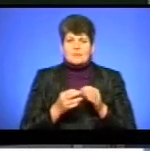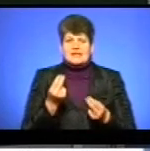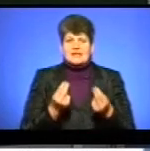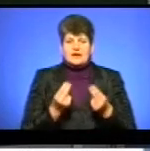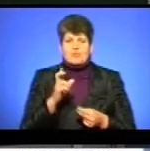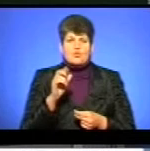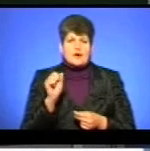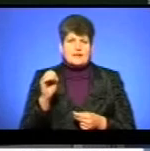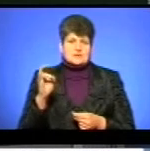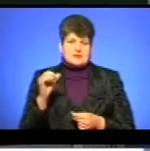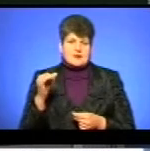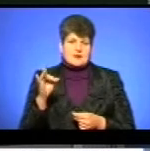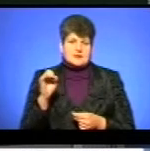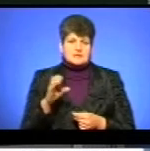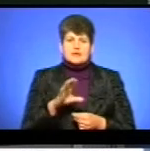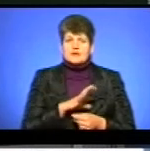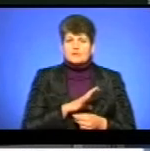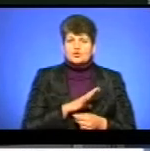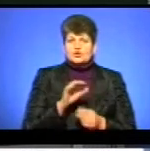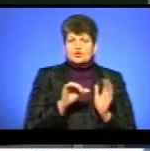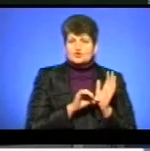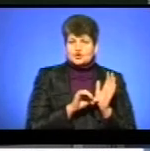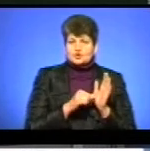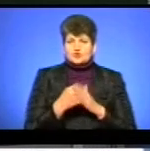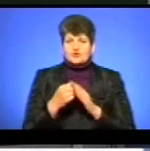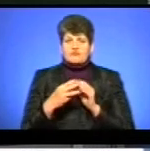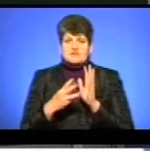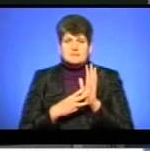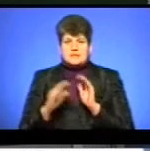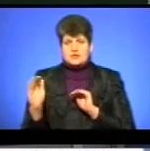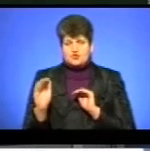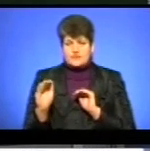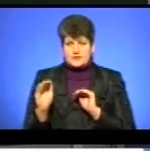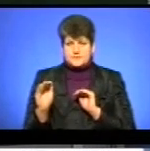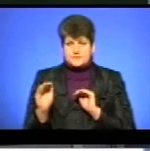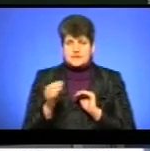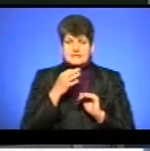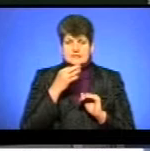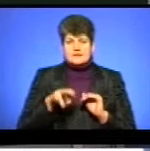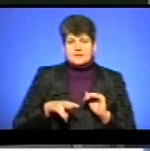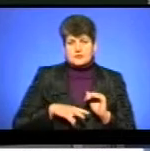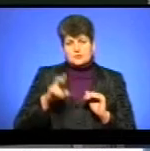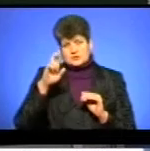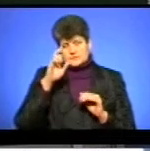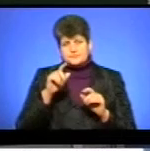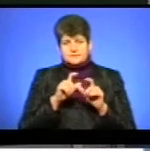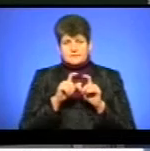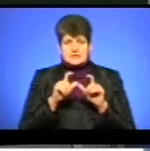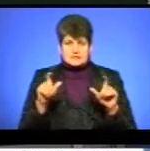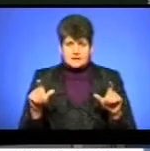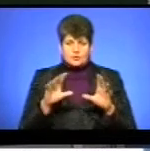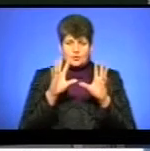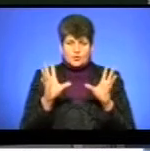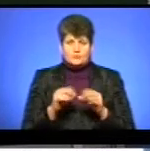іграх в Буенос-Айресі, які відбувалися з 6 по 18 жовтня, повідомив директор комунального закладу комплексно